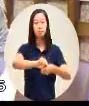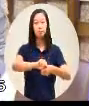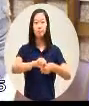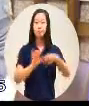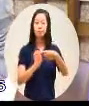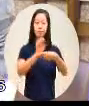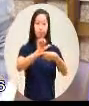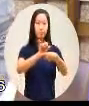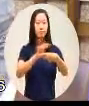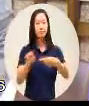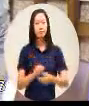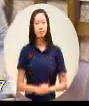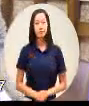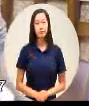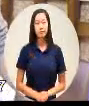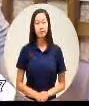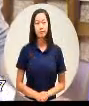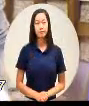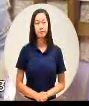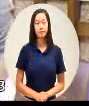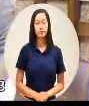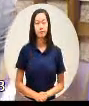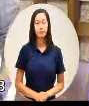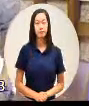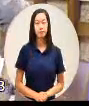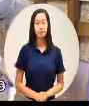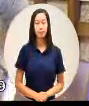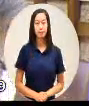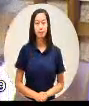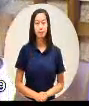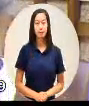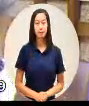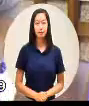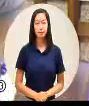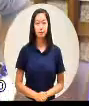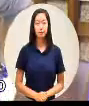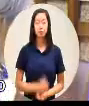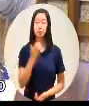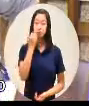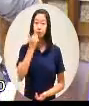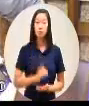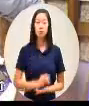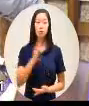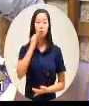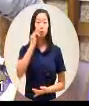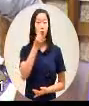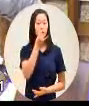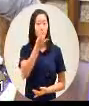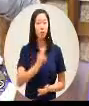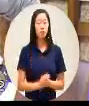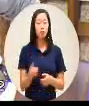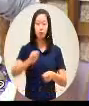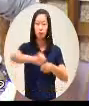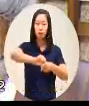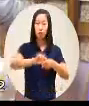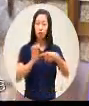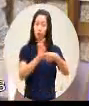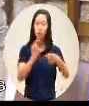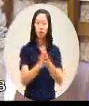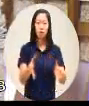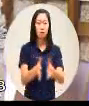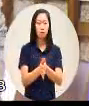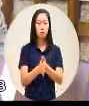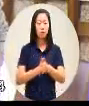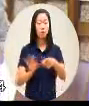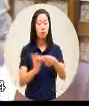oh. 总分哦，总分加 25%， 如果母语考试加 10%， 总共是 35%。 来下一